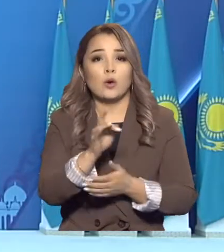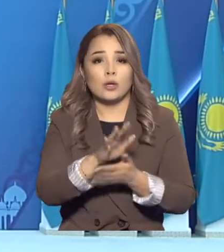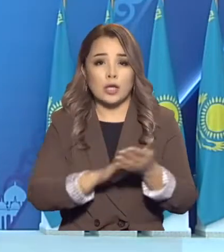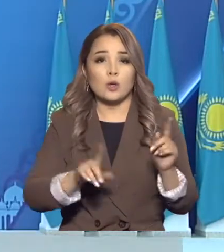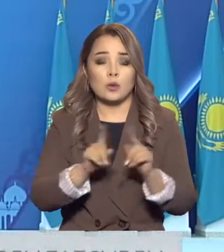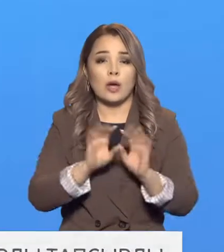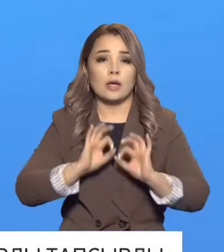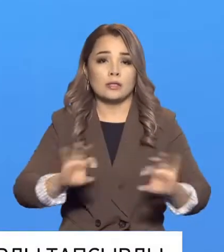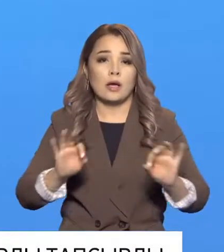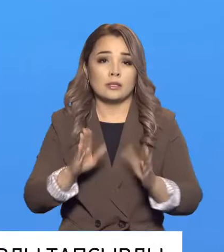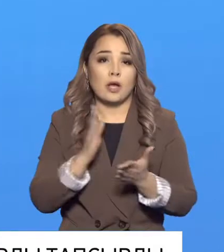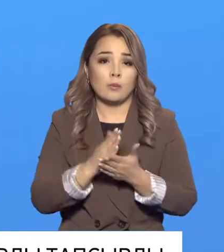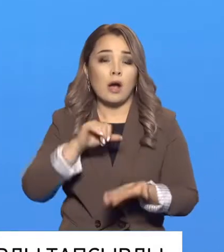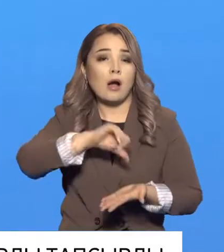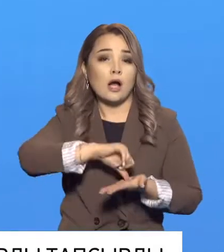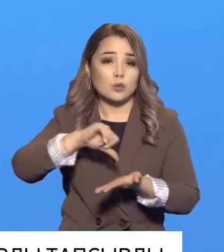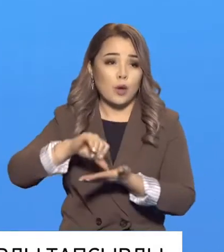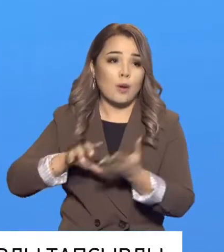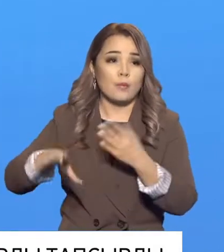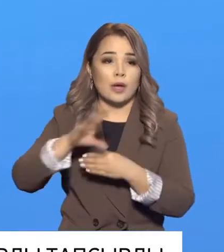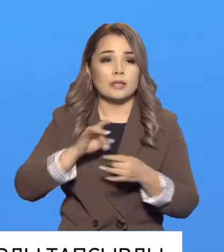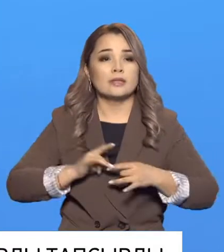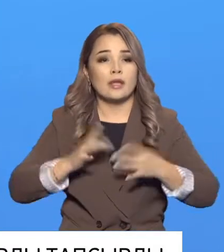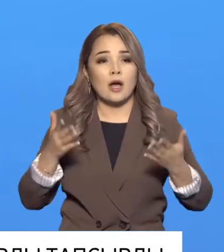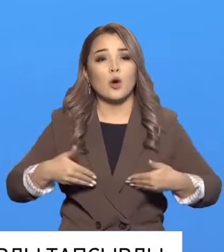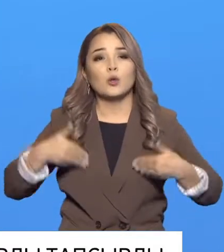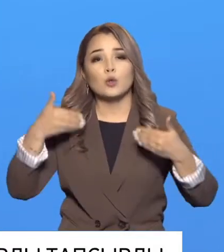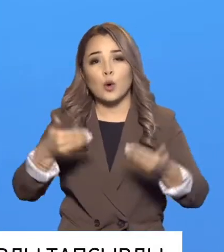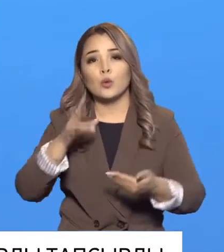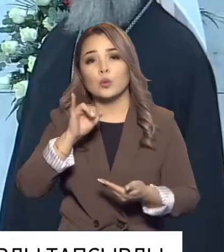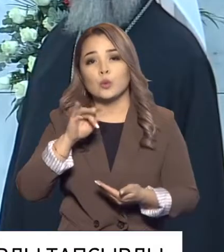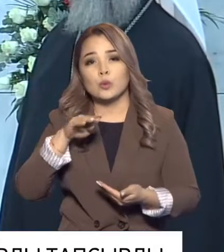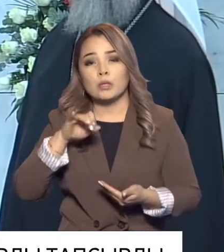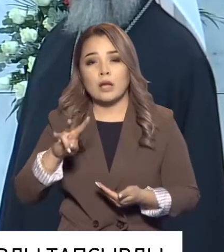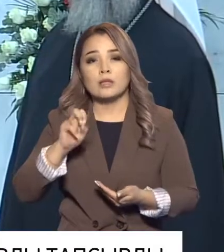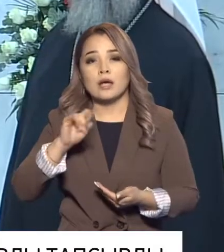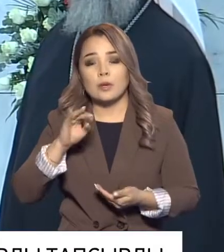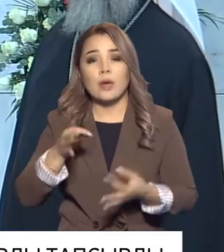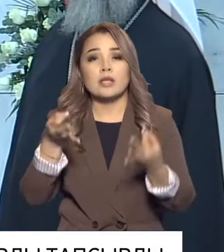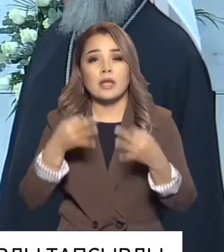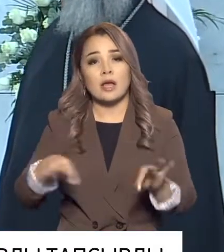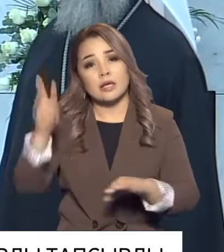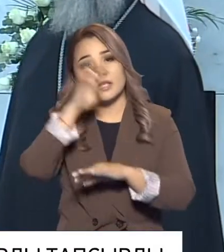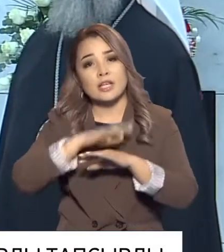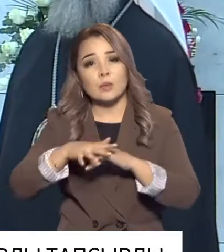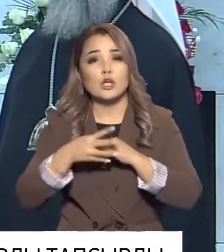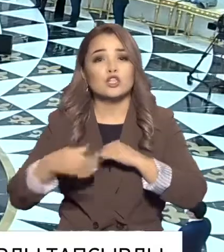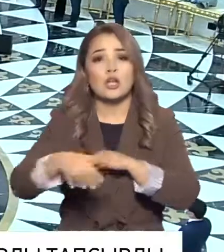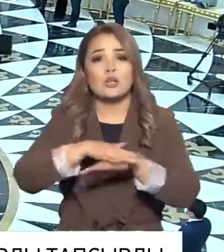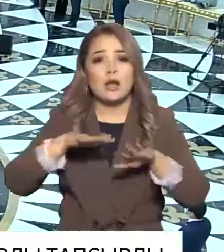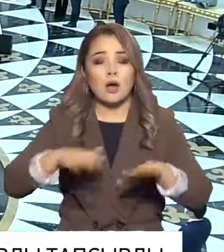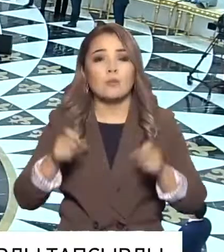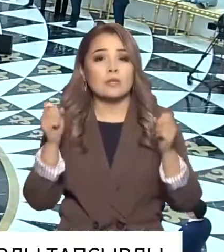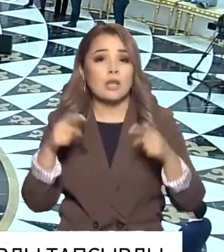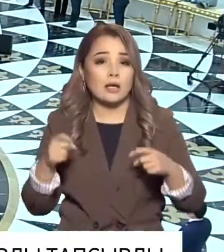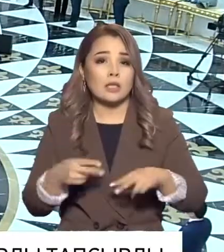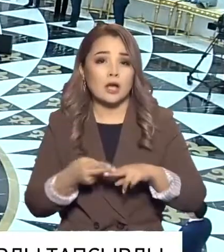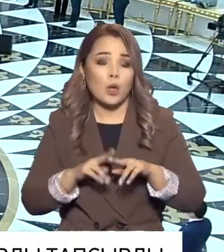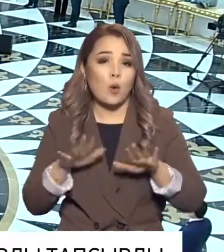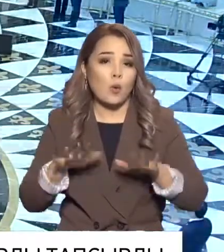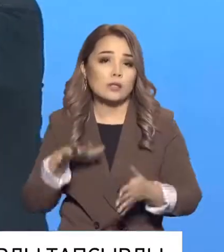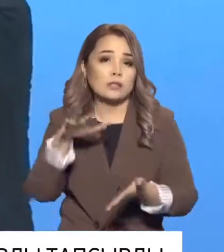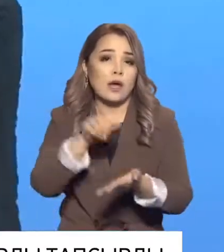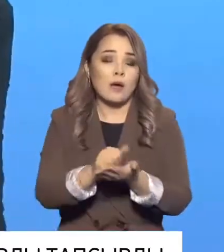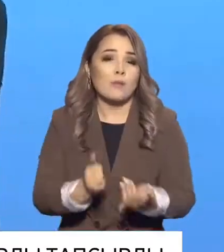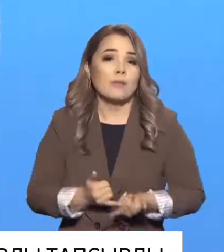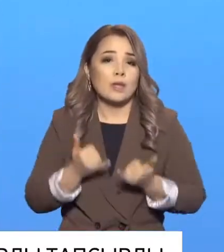рәсімінде осылай деді. Қатысушыларды айтулы мерекемен құттықтаған Нұрсұлтан Назарбаев, егемен еліміз жер жағанда лайықты орын алып, мәртебелі